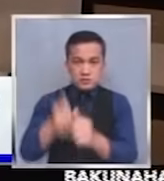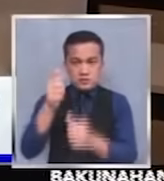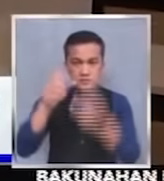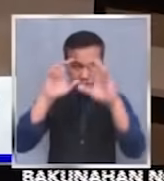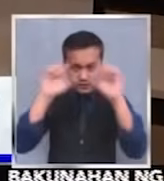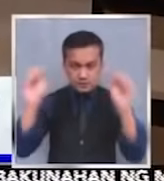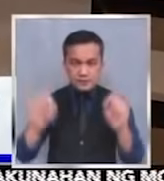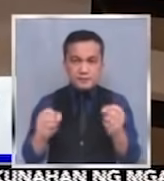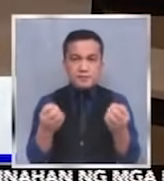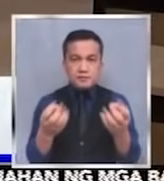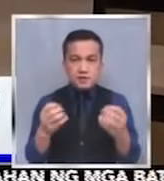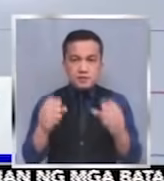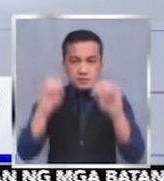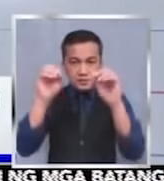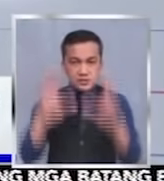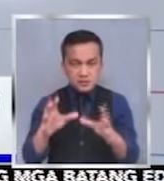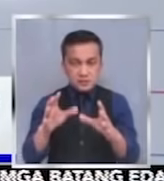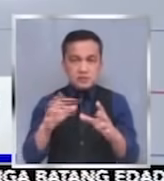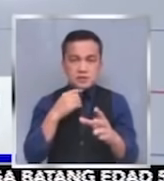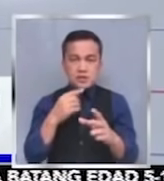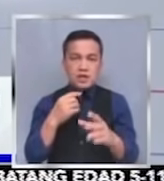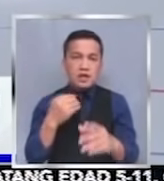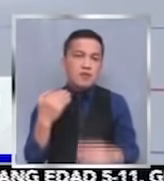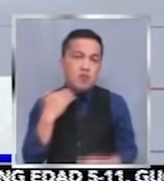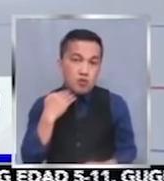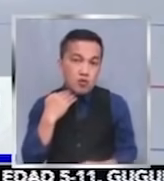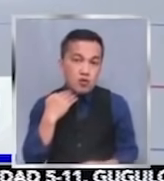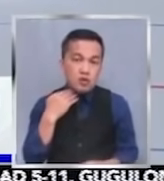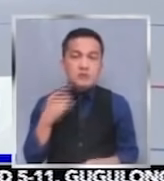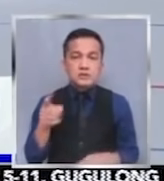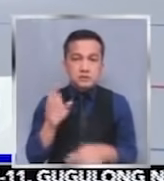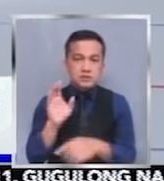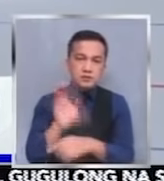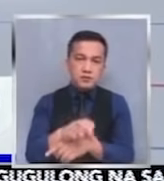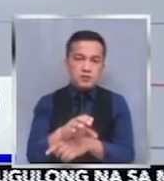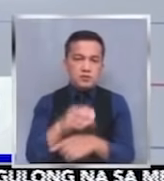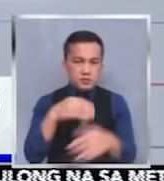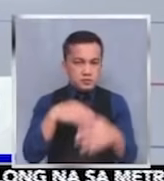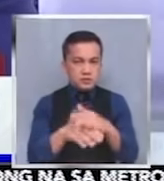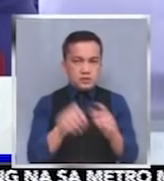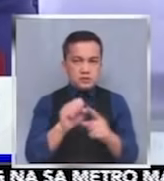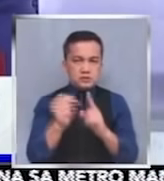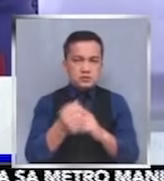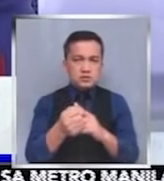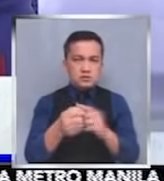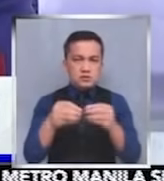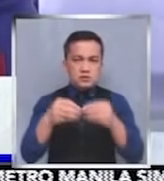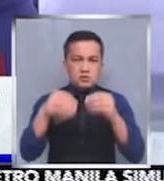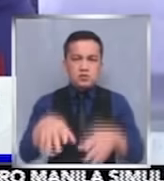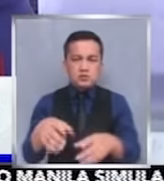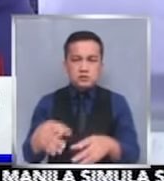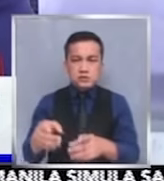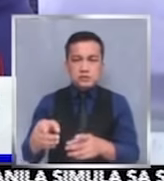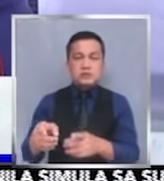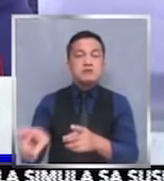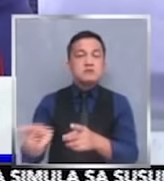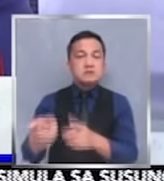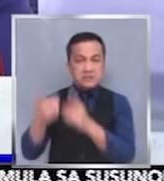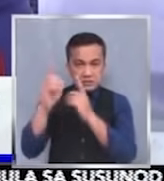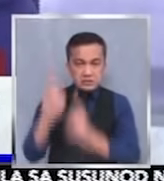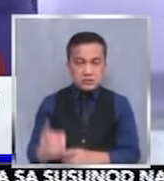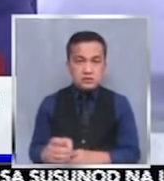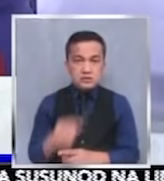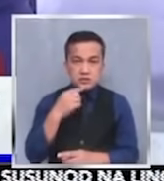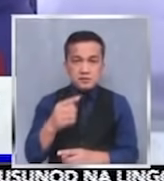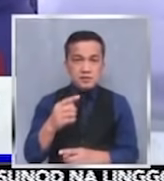Maraming guro raw ang nag-iikaos, kaya napipilitang pumasok sa sitwasyong nakakawala ng dignidad. Sabi ni Pacquiao, kabilang ang savings